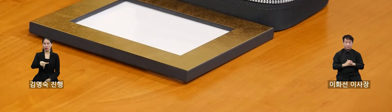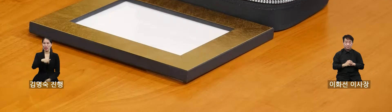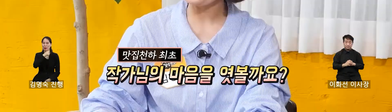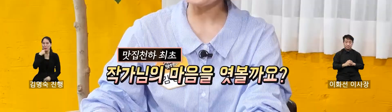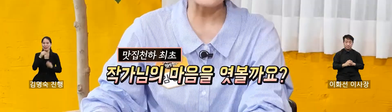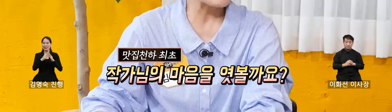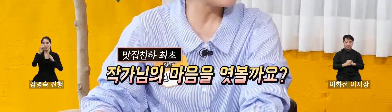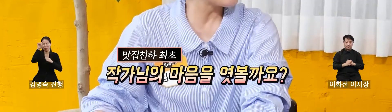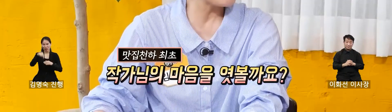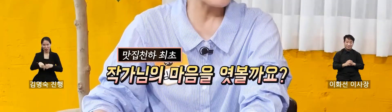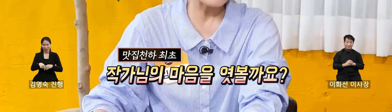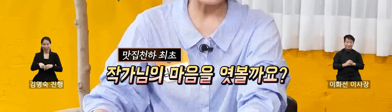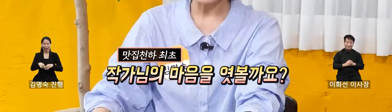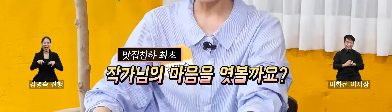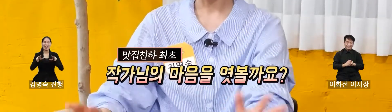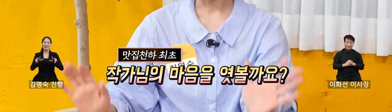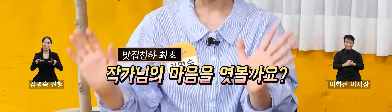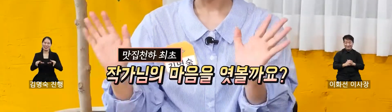이래 이런